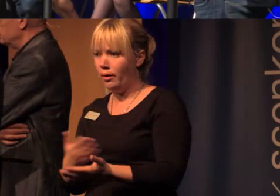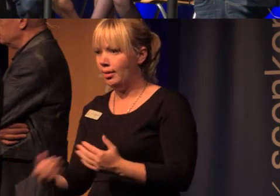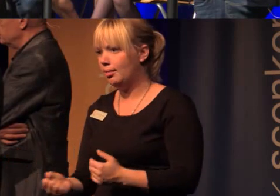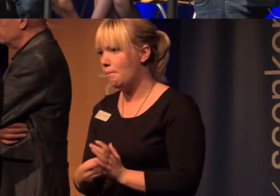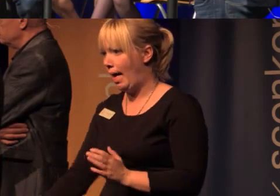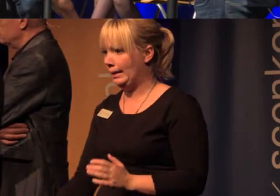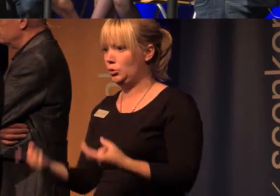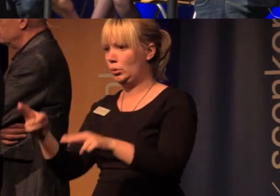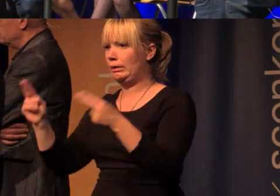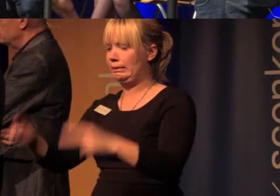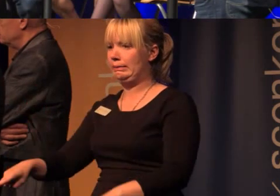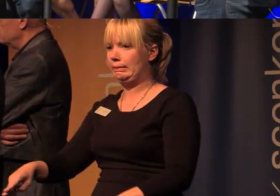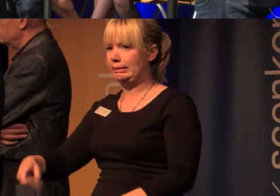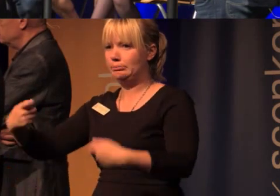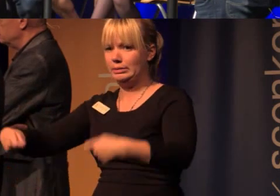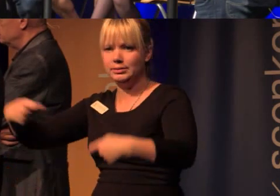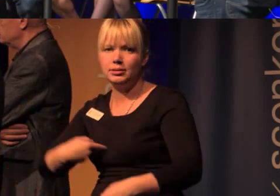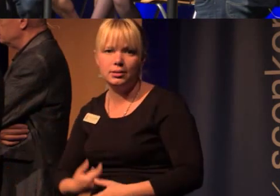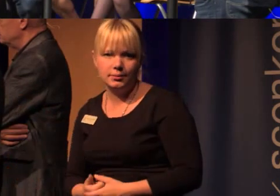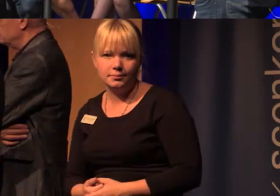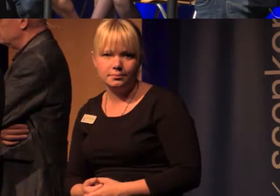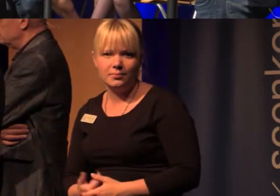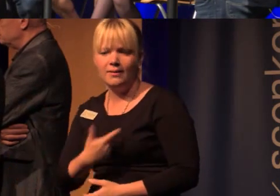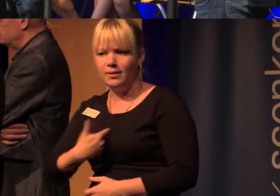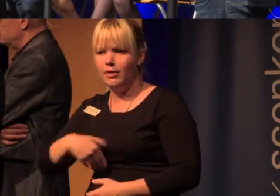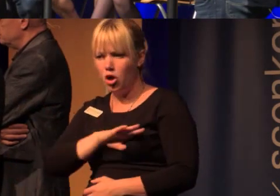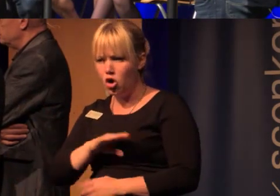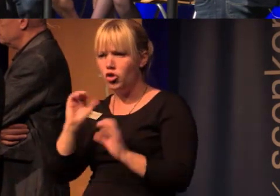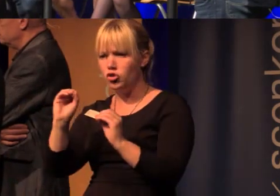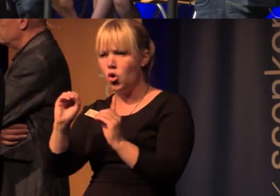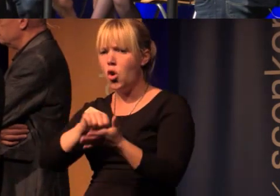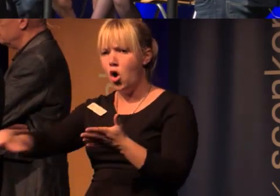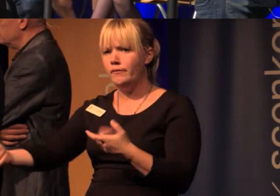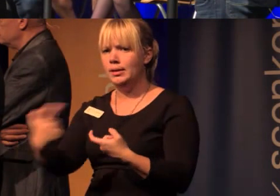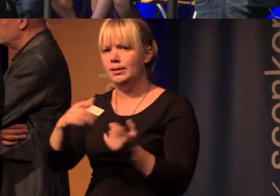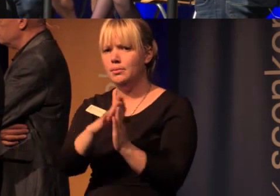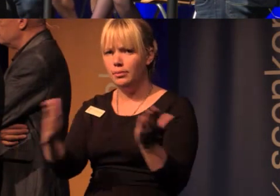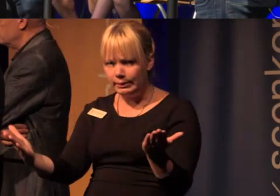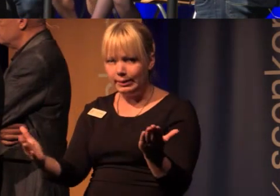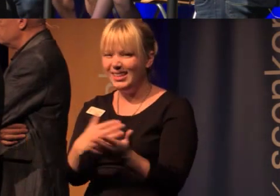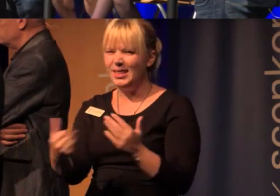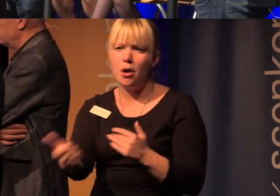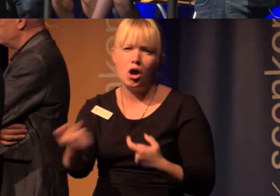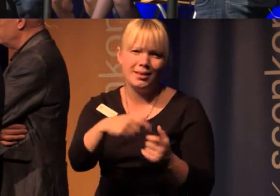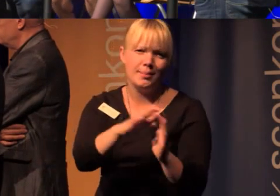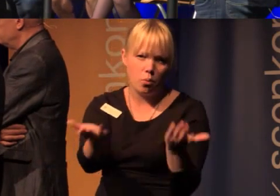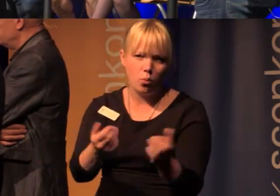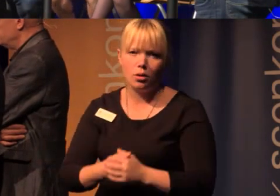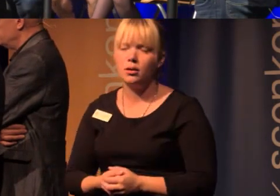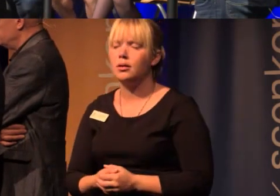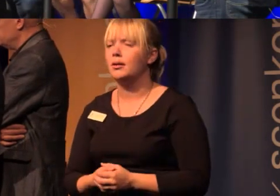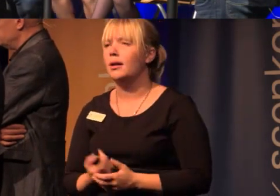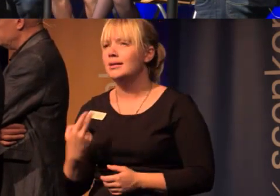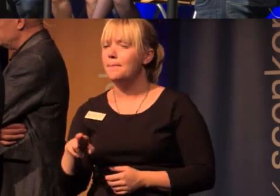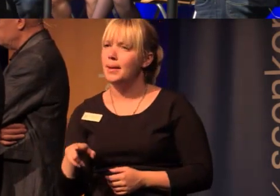det. Sen så vill vi också ha avgiftsfrihet på alla medier på biblioteket, inte bara på böcker. Till exempel istället för att köra